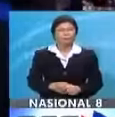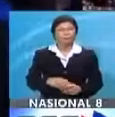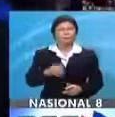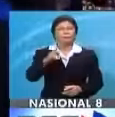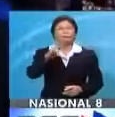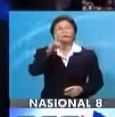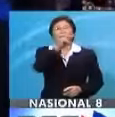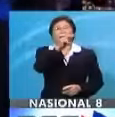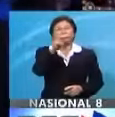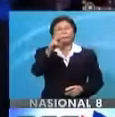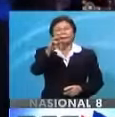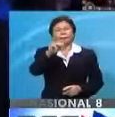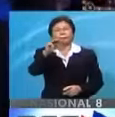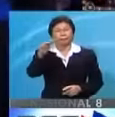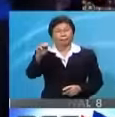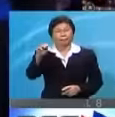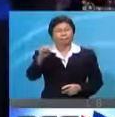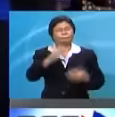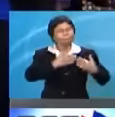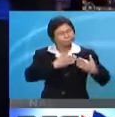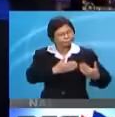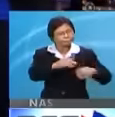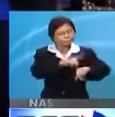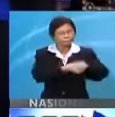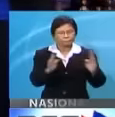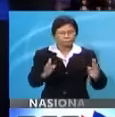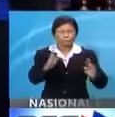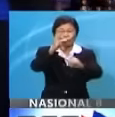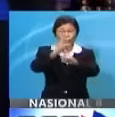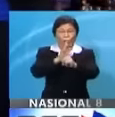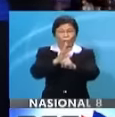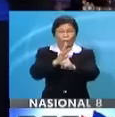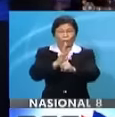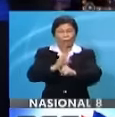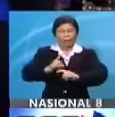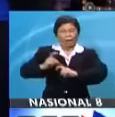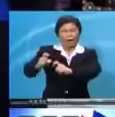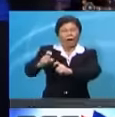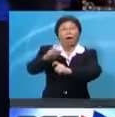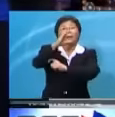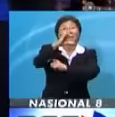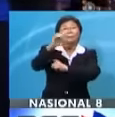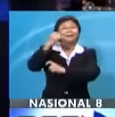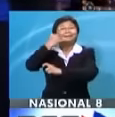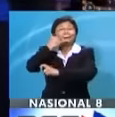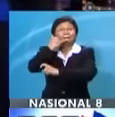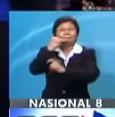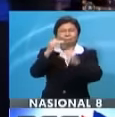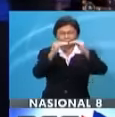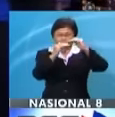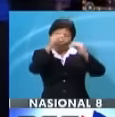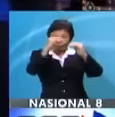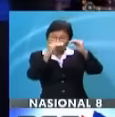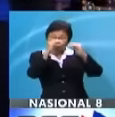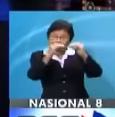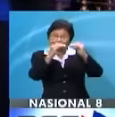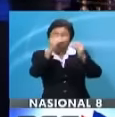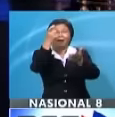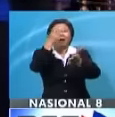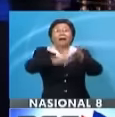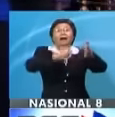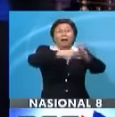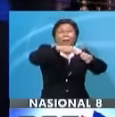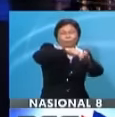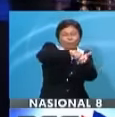Kementerian Komunikasi dan Multimedia komited dengan tempoh 6 bulan yang diberikan kepada syarikat telco bagi mengimbangi harga kad prabayar seperti